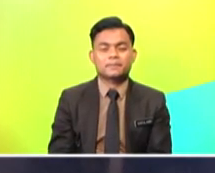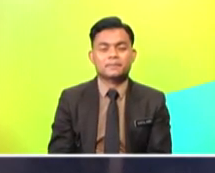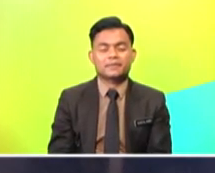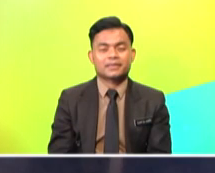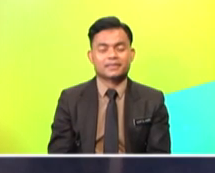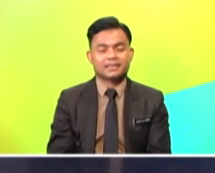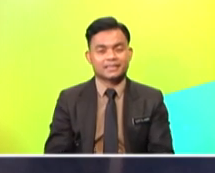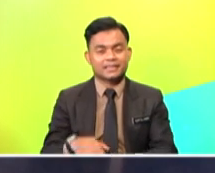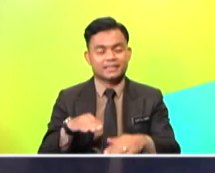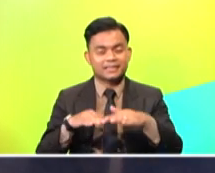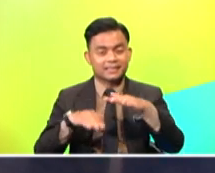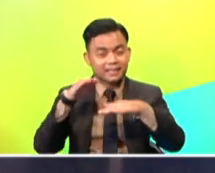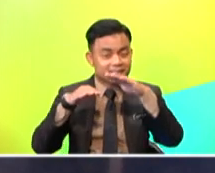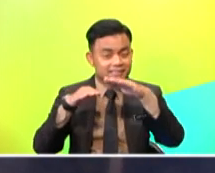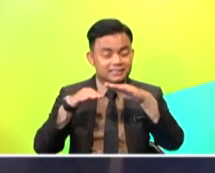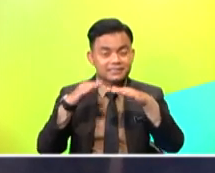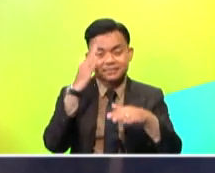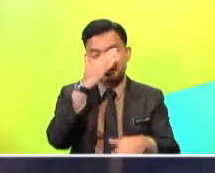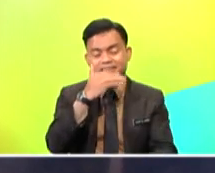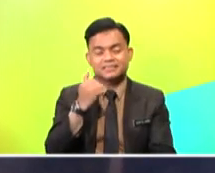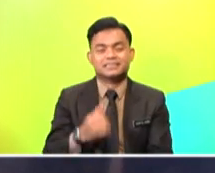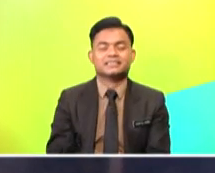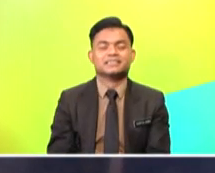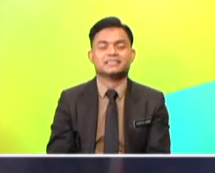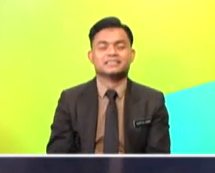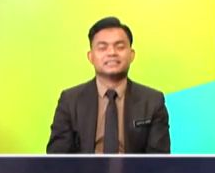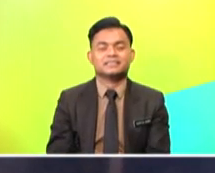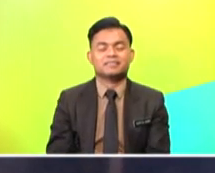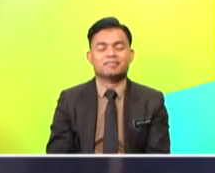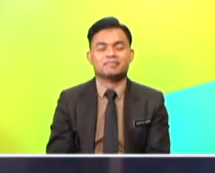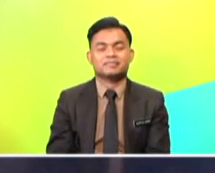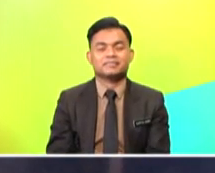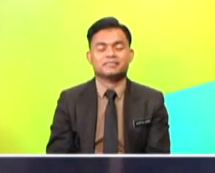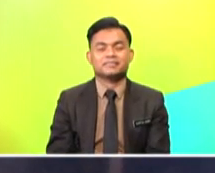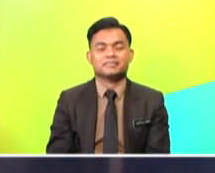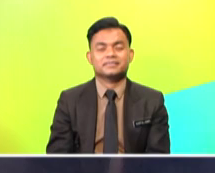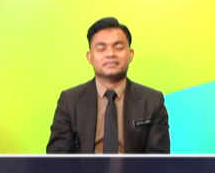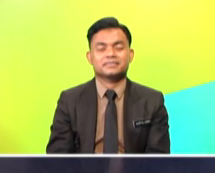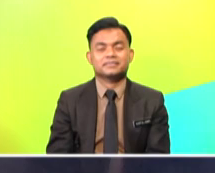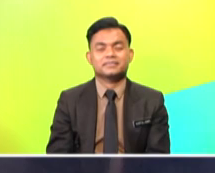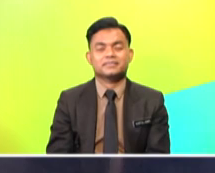cantik sangatlah. Tangga pun ada daun-daun. Cantiklah coraknya cikgu. Okey, sebab dia letak kat sini eh. Ya betul.